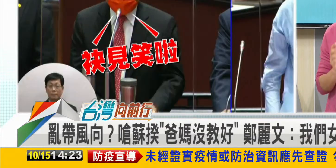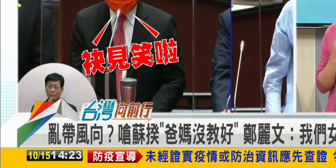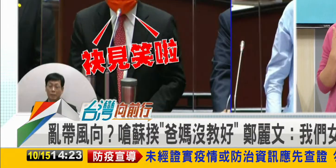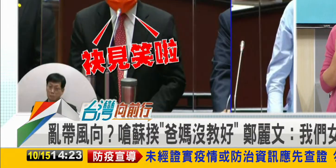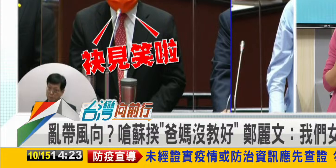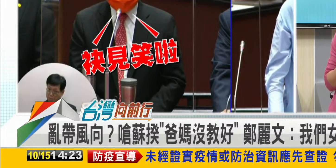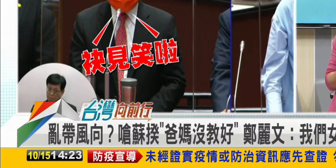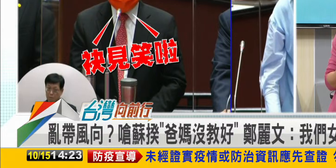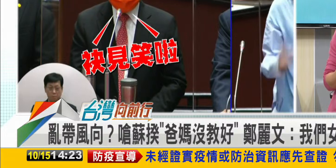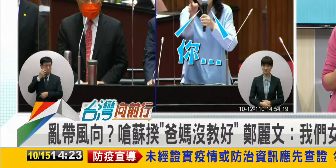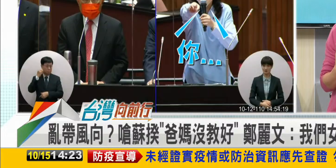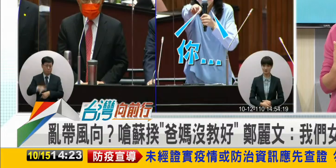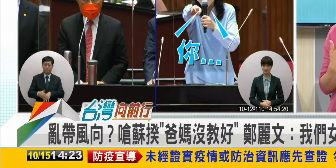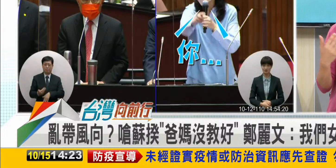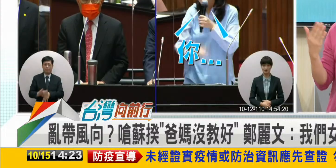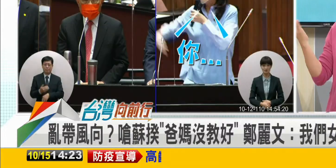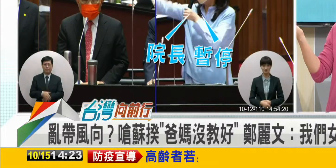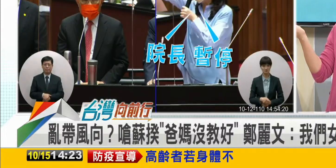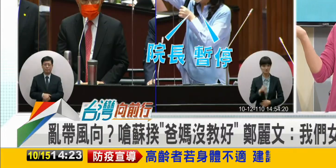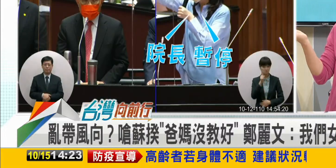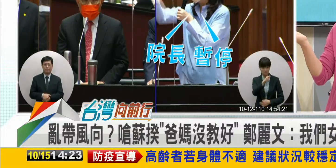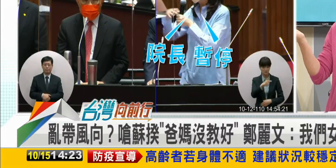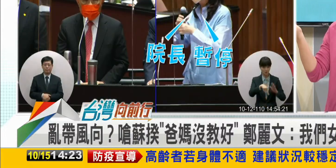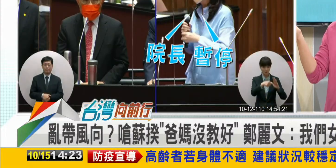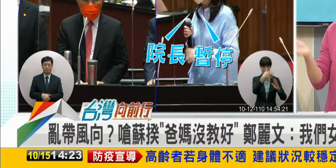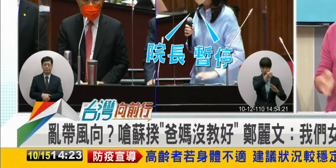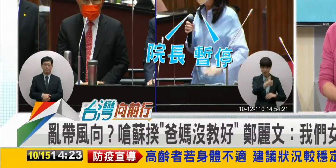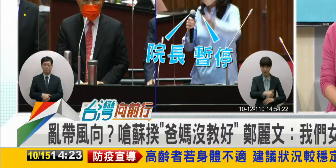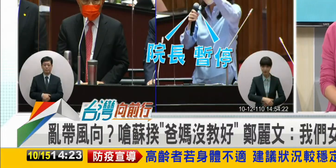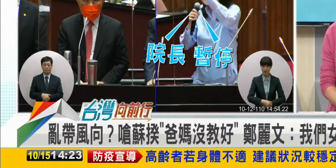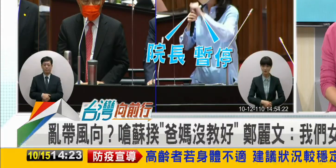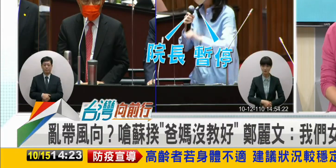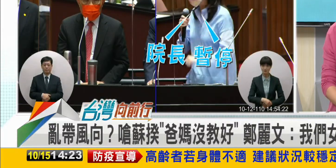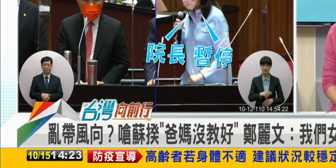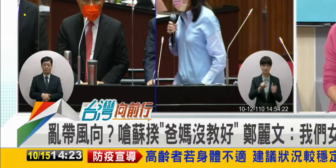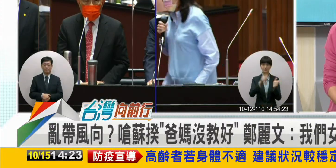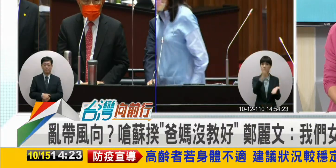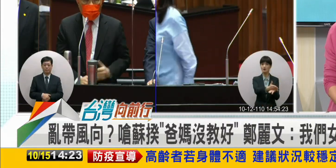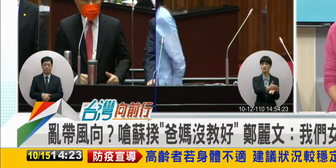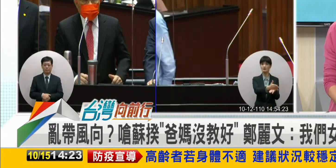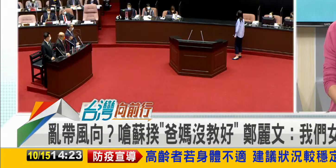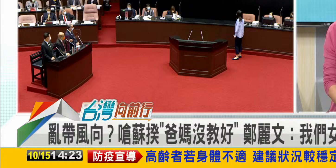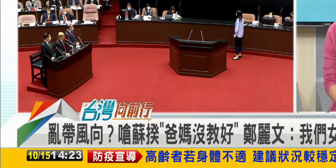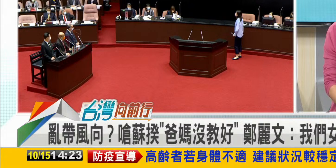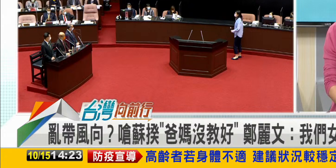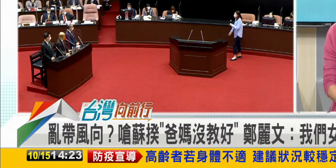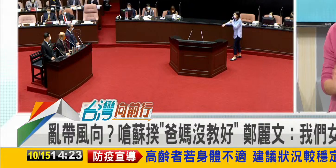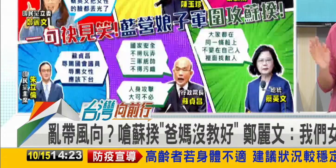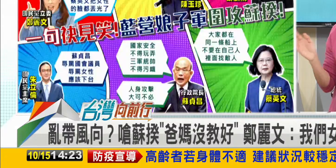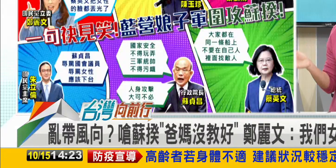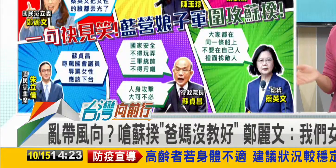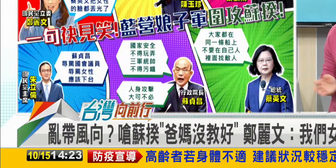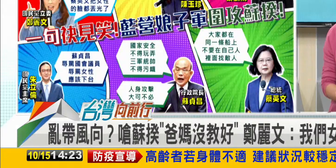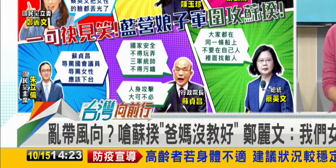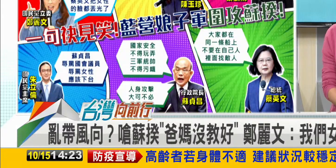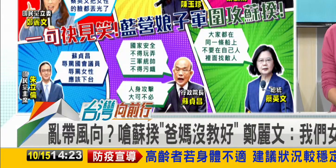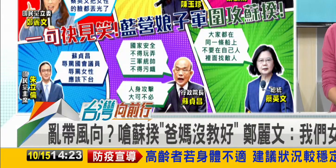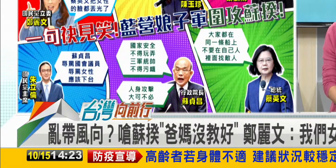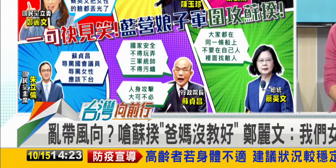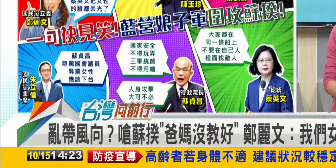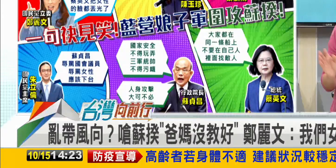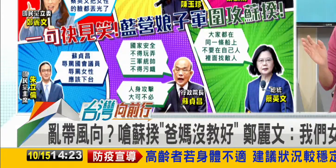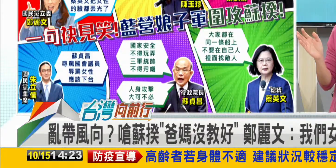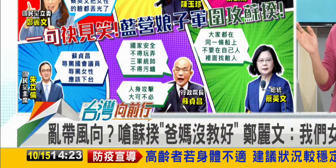脸，你就会觉得很不舒服。那刚刚又听到说主持人说扯到女生，我觉得这跟女生有什么关系？不能够因为你是女生然后你就